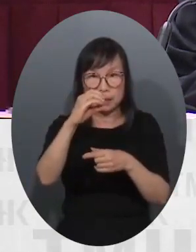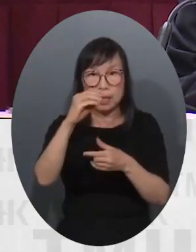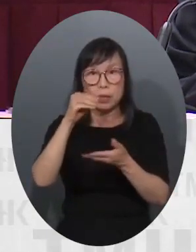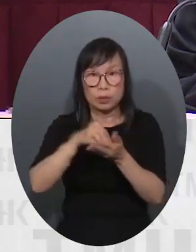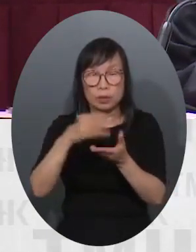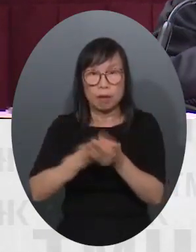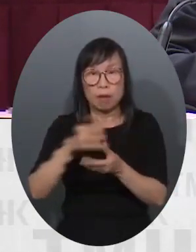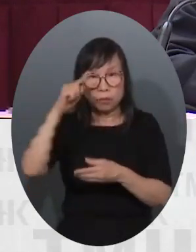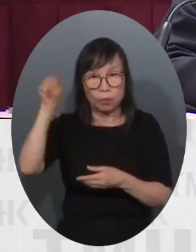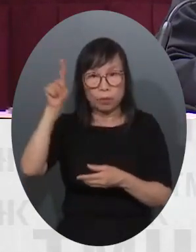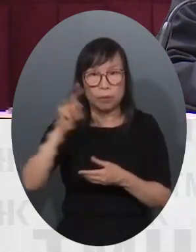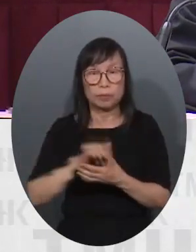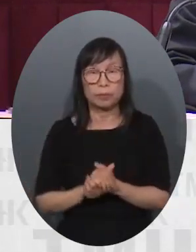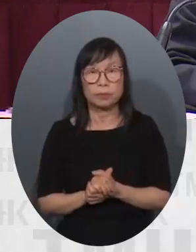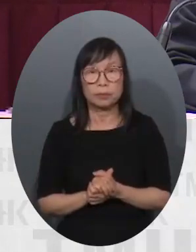過。